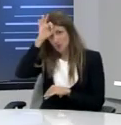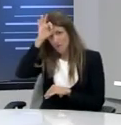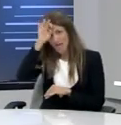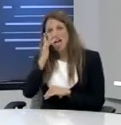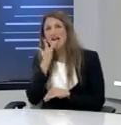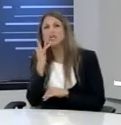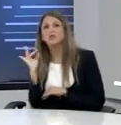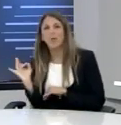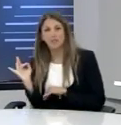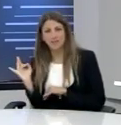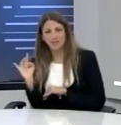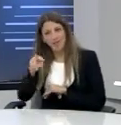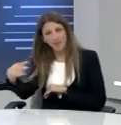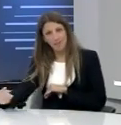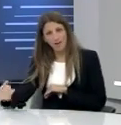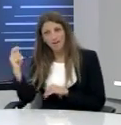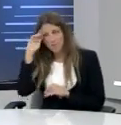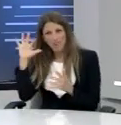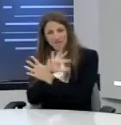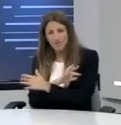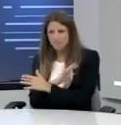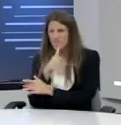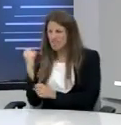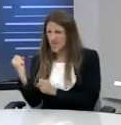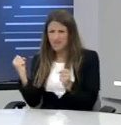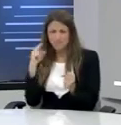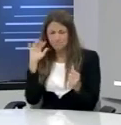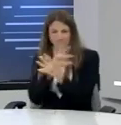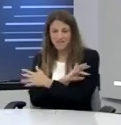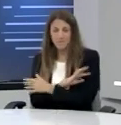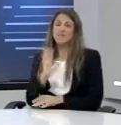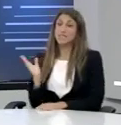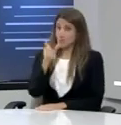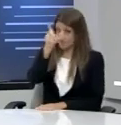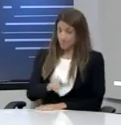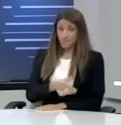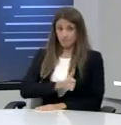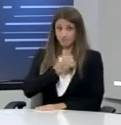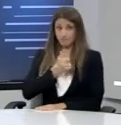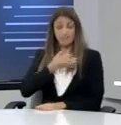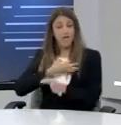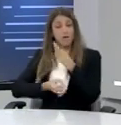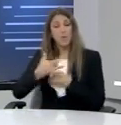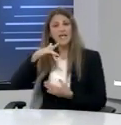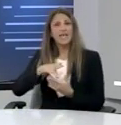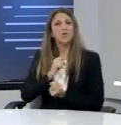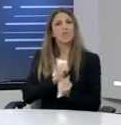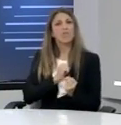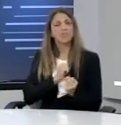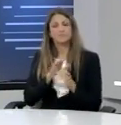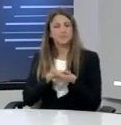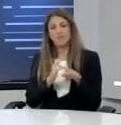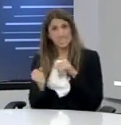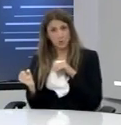είσαστε ηγέτης της κεντροδεξιάς και ότι είστε κεντροδεξιός. Και μάλιστα ότι ως ηγέτης